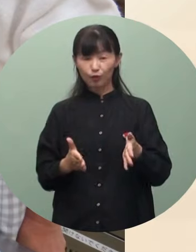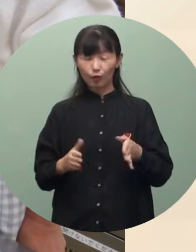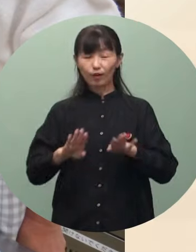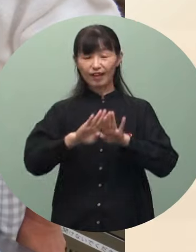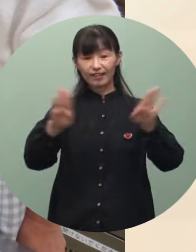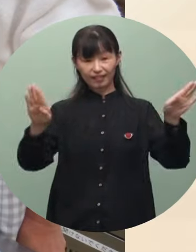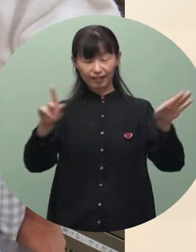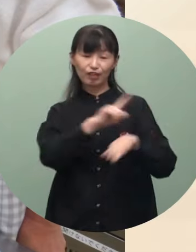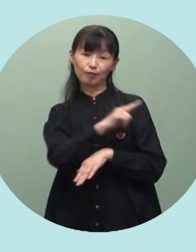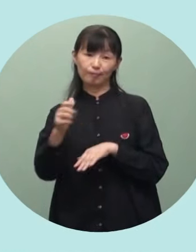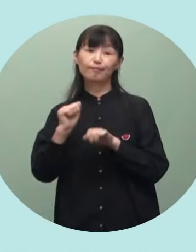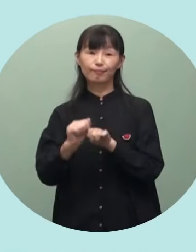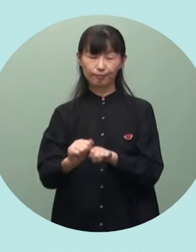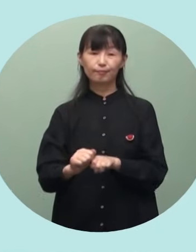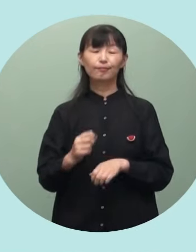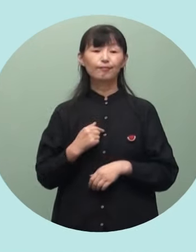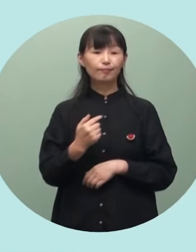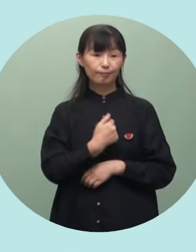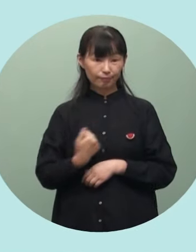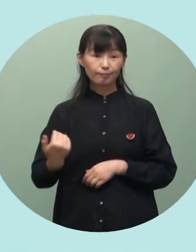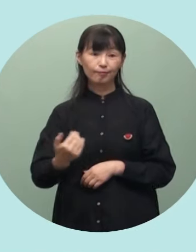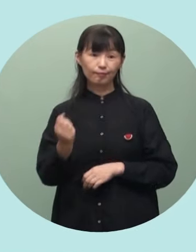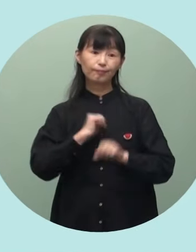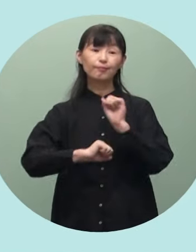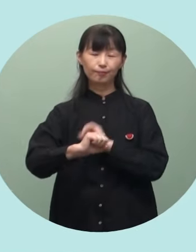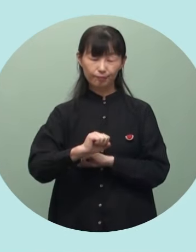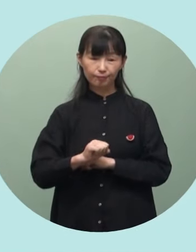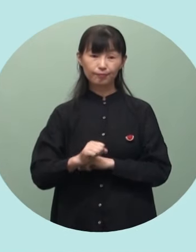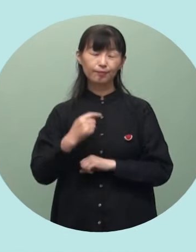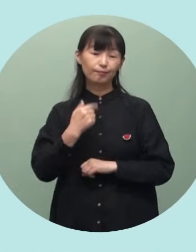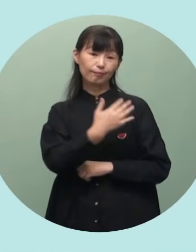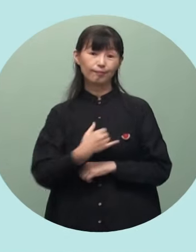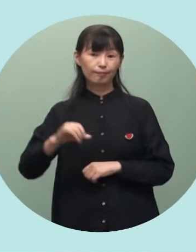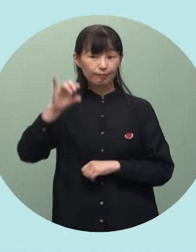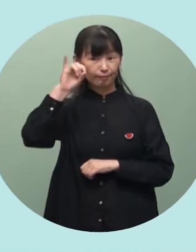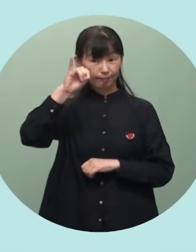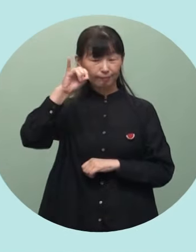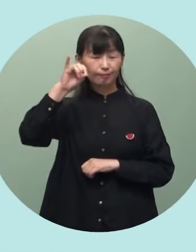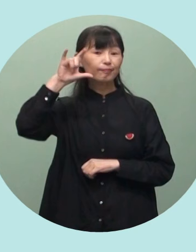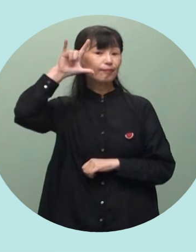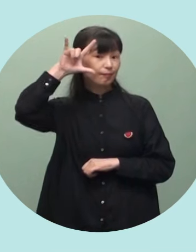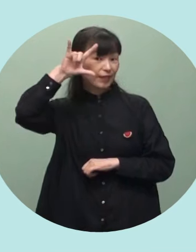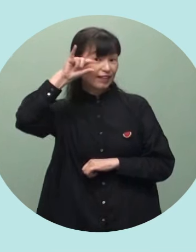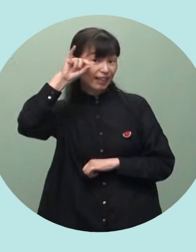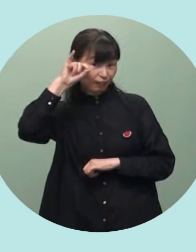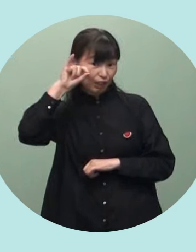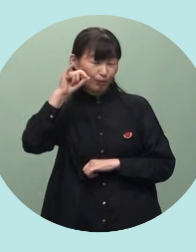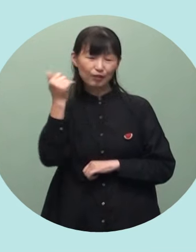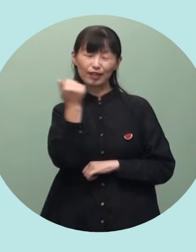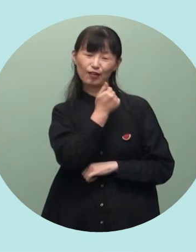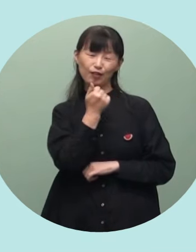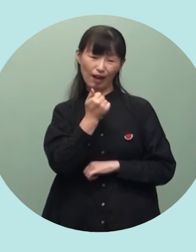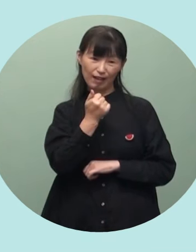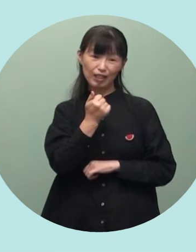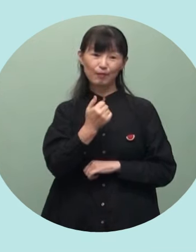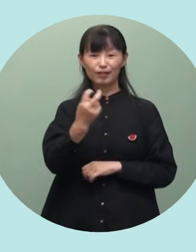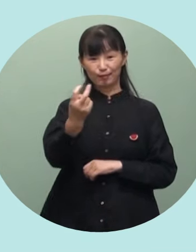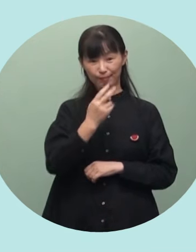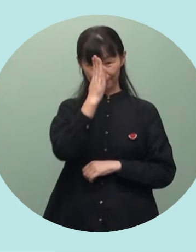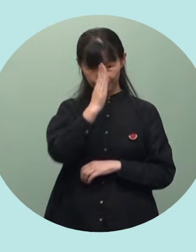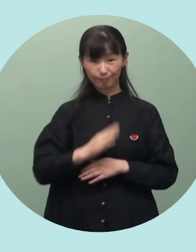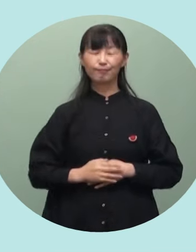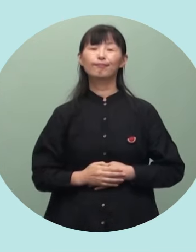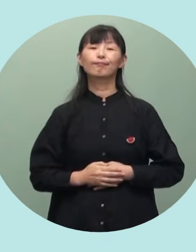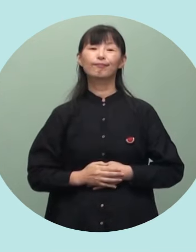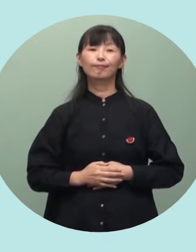。私たち金沢市国際交流員の活動は私たちのインスタグラムでご覧いただけますので、ぜひチェックしてみてください